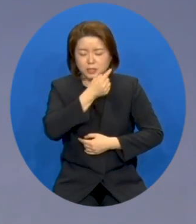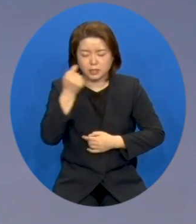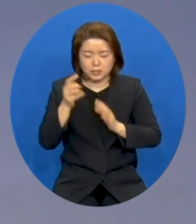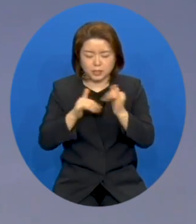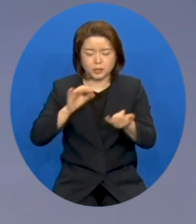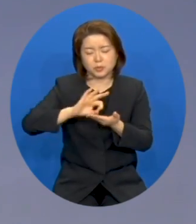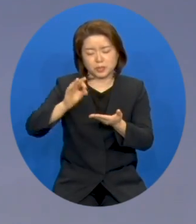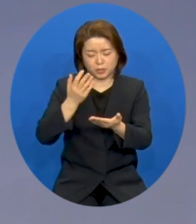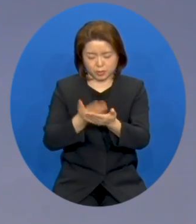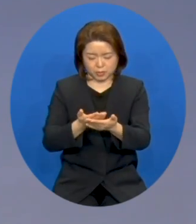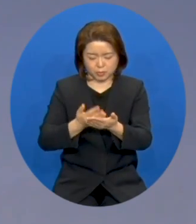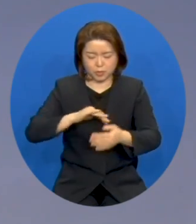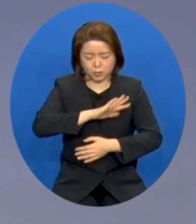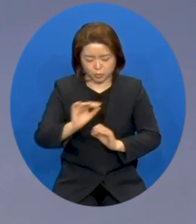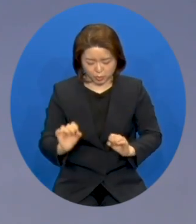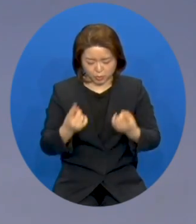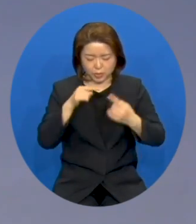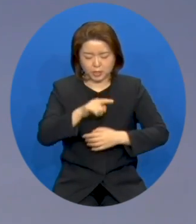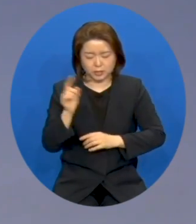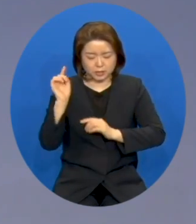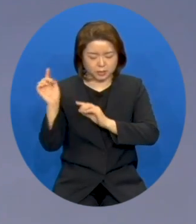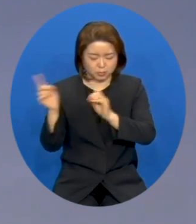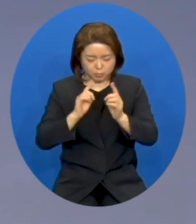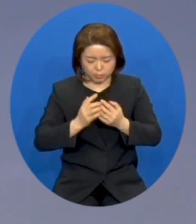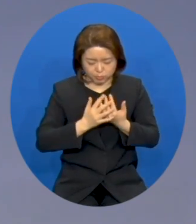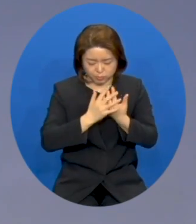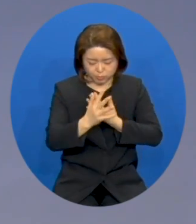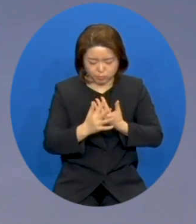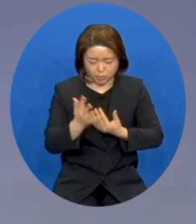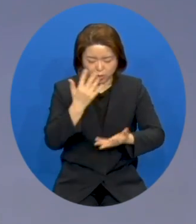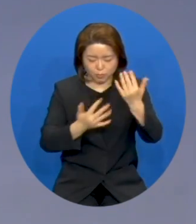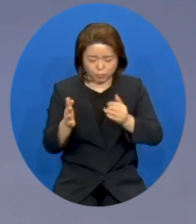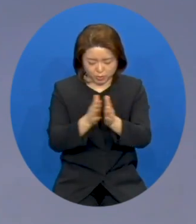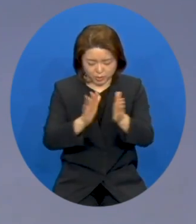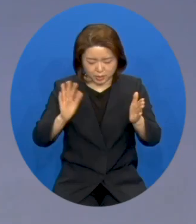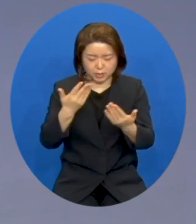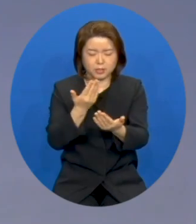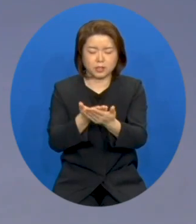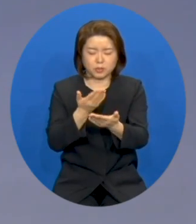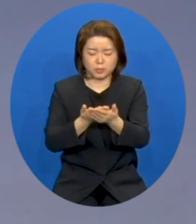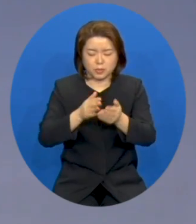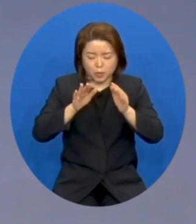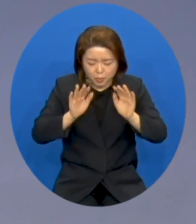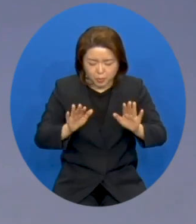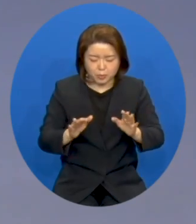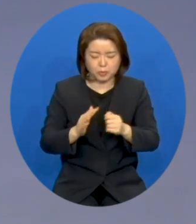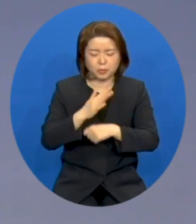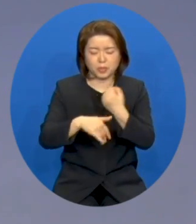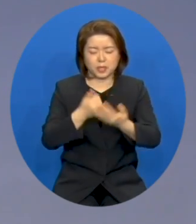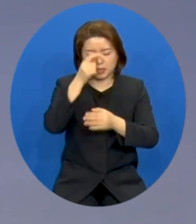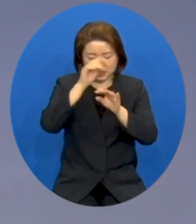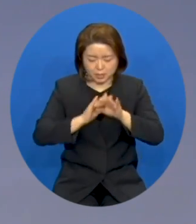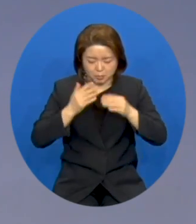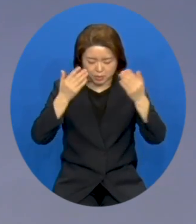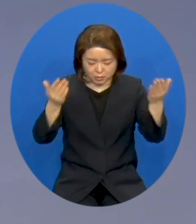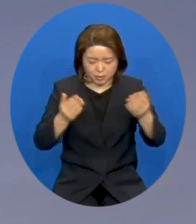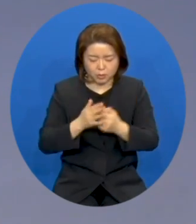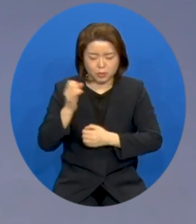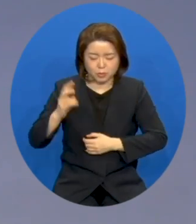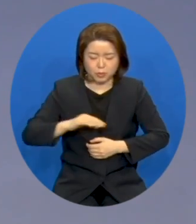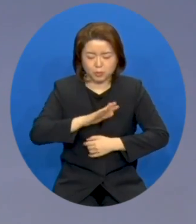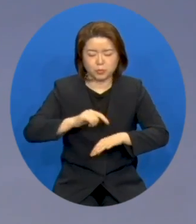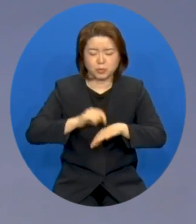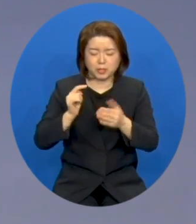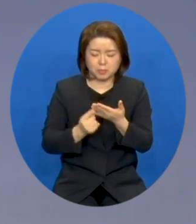쓰소서. 우리로 인하여 그 부흥의 불이 시작되게 하여 주옵소서. 오늘도 하나님께 예배하고 우리의